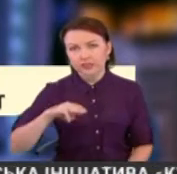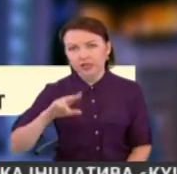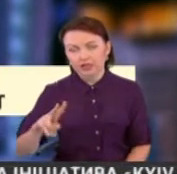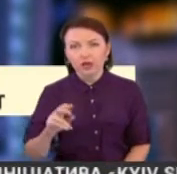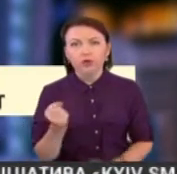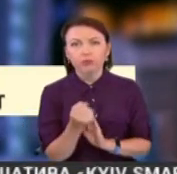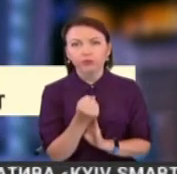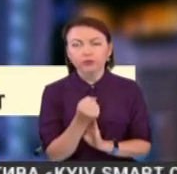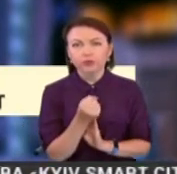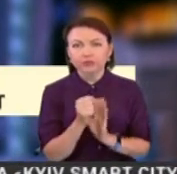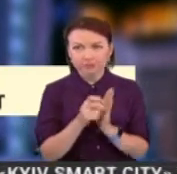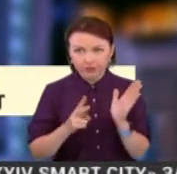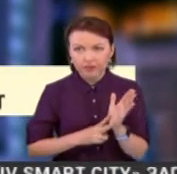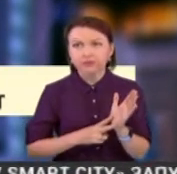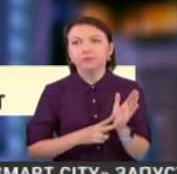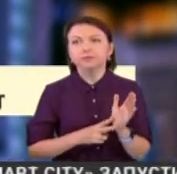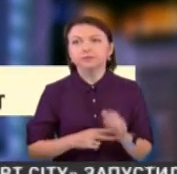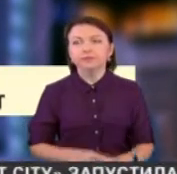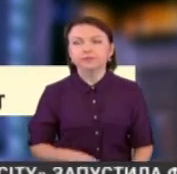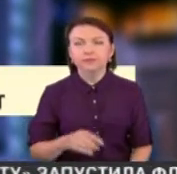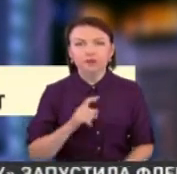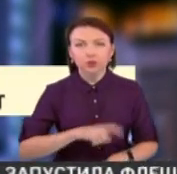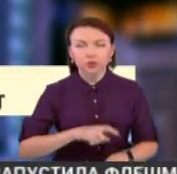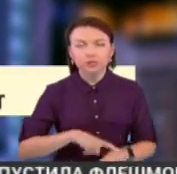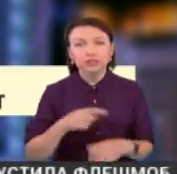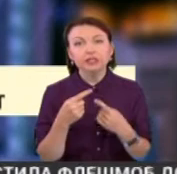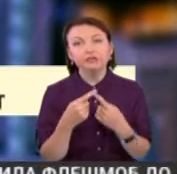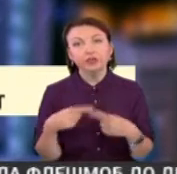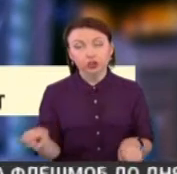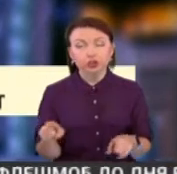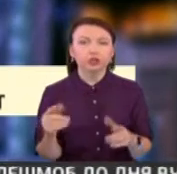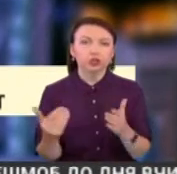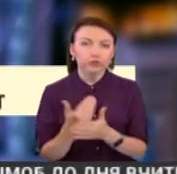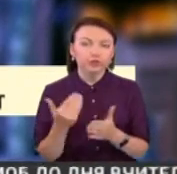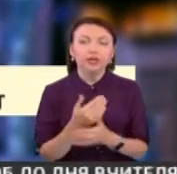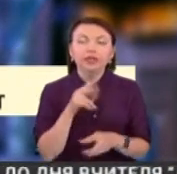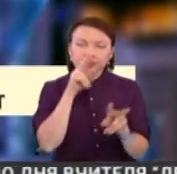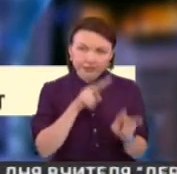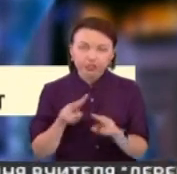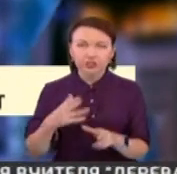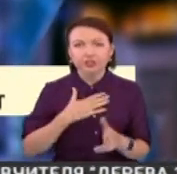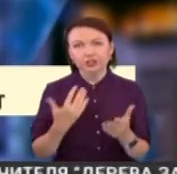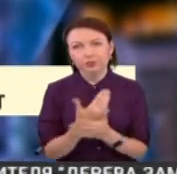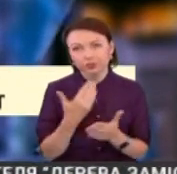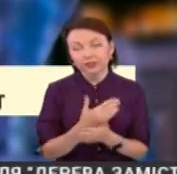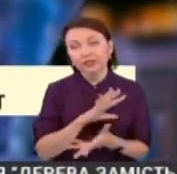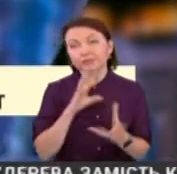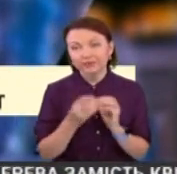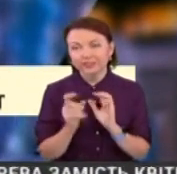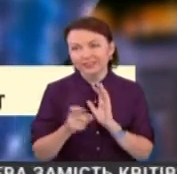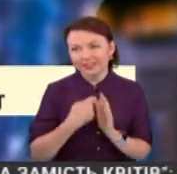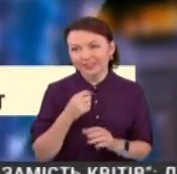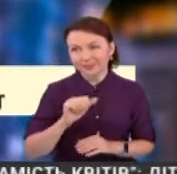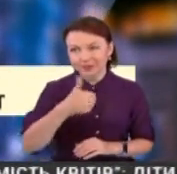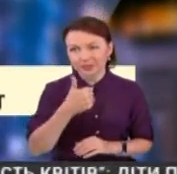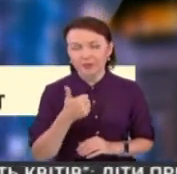15-й, о 17-й, даруйте, годині. І в інших випусках стежте за нашими новинами і про все дізнаєтеся першими.